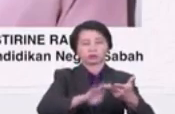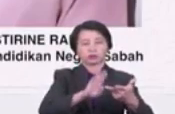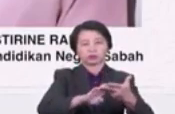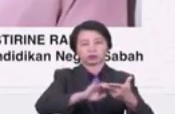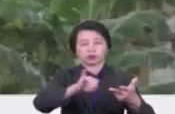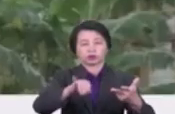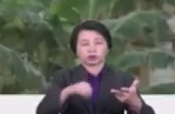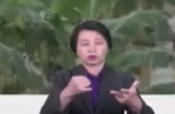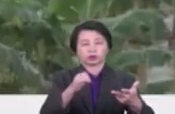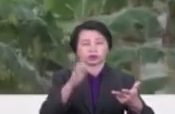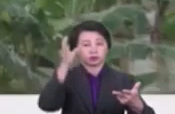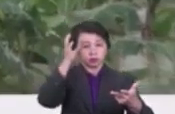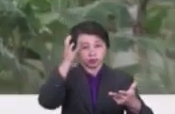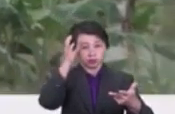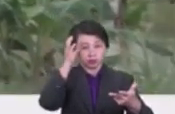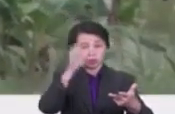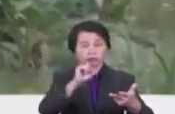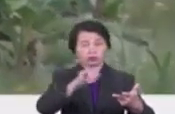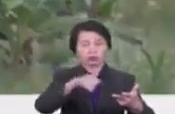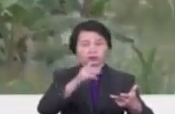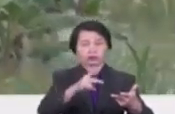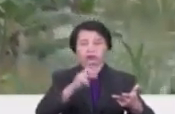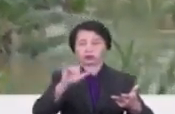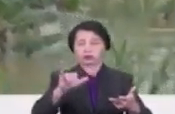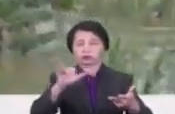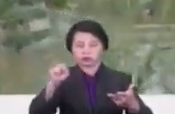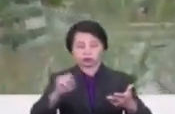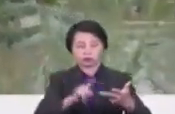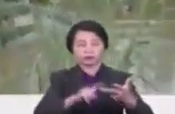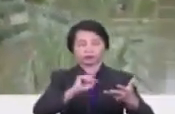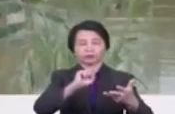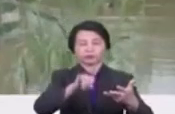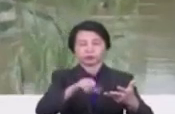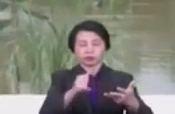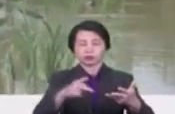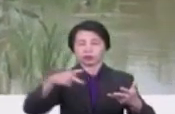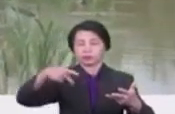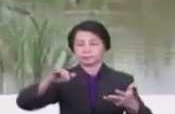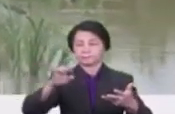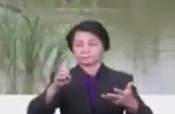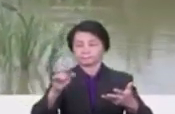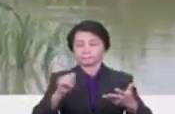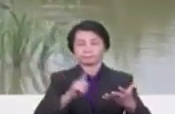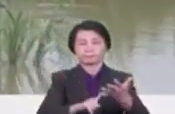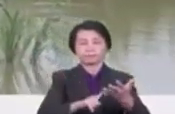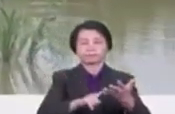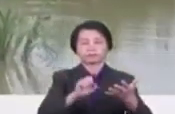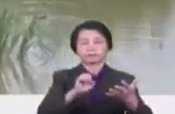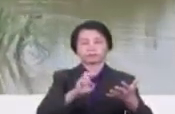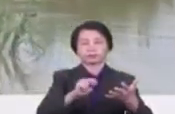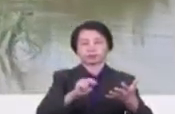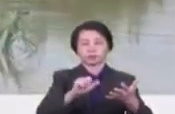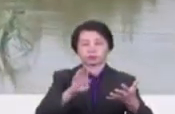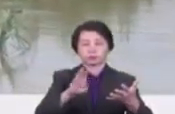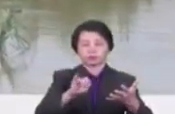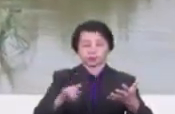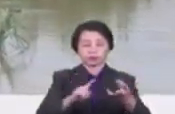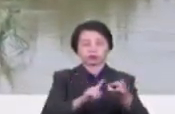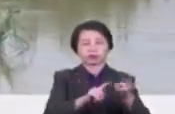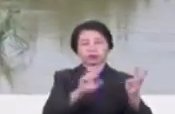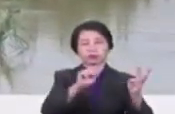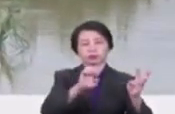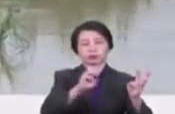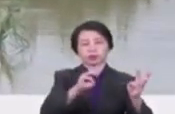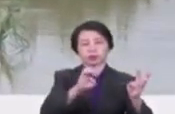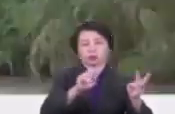Jenis Kebangsaan Cina SJKC Yuxin, SJKC Pada, SK Inubai dan SK Sumambu.